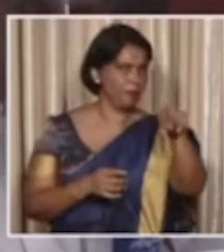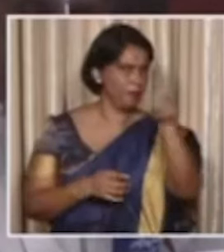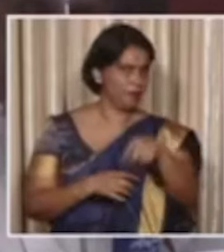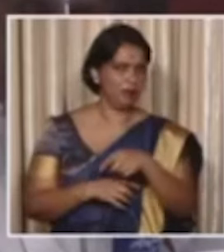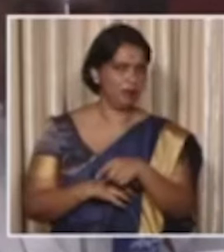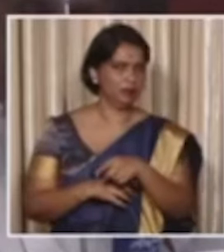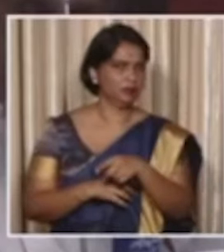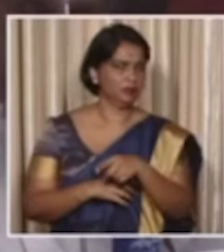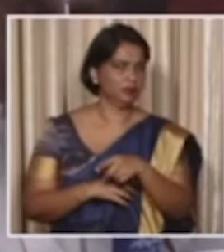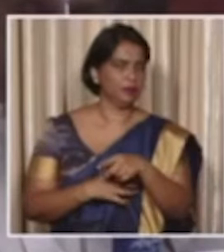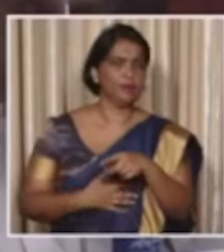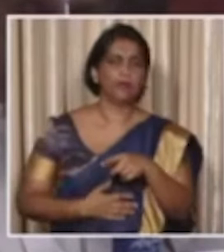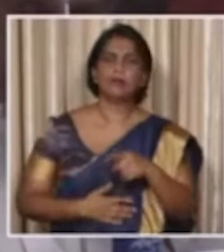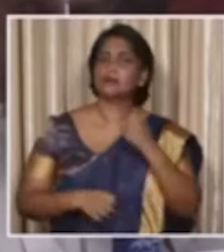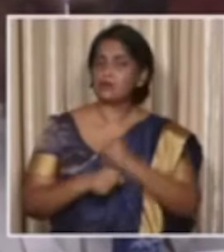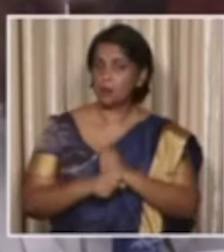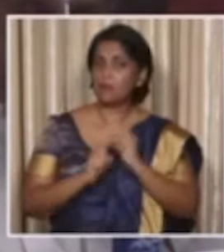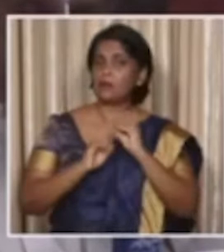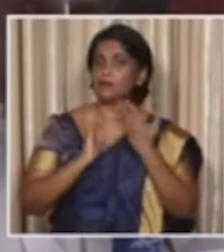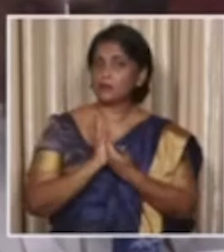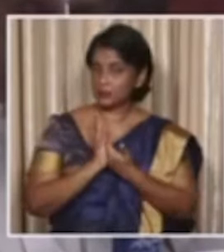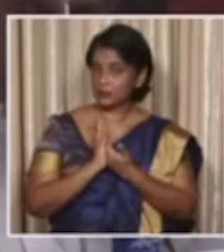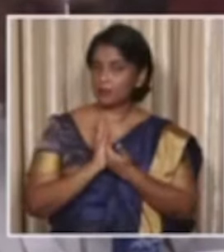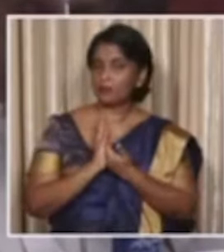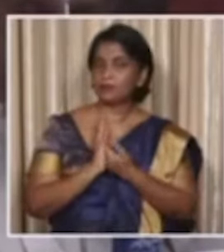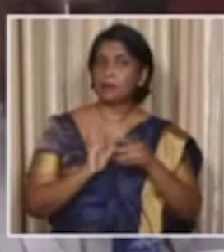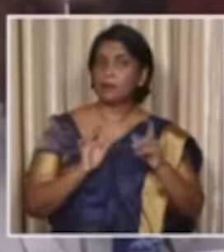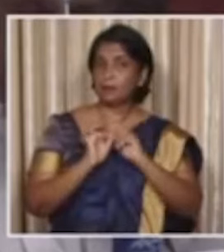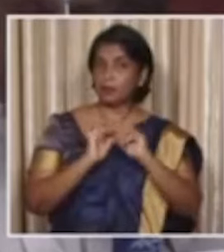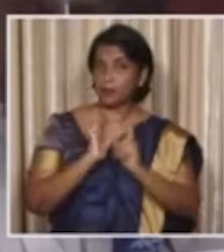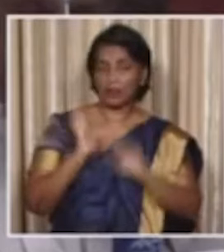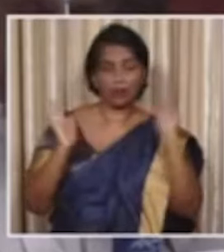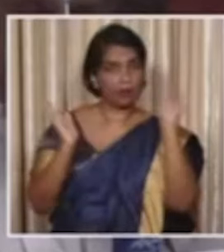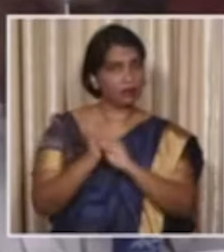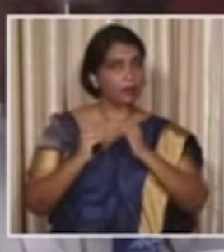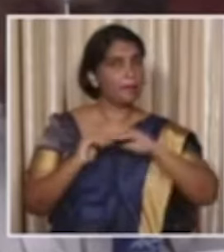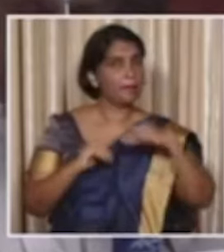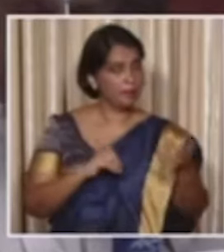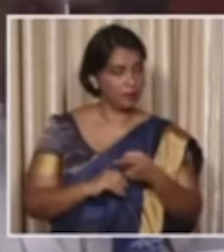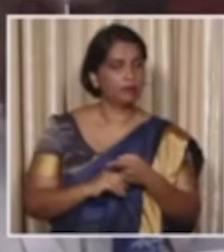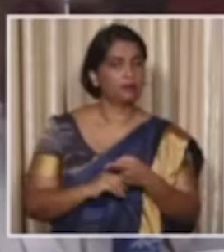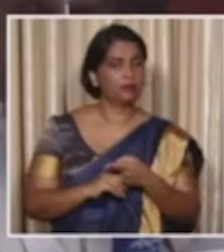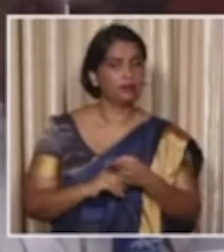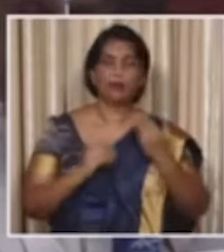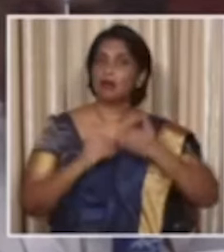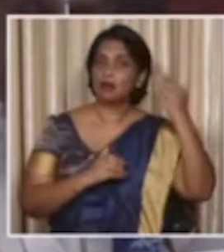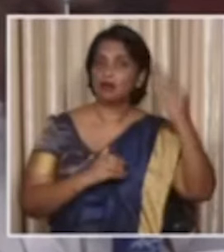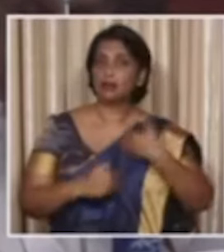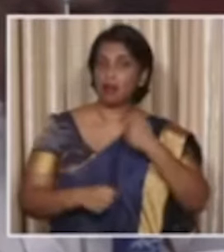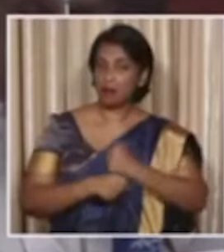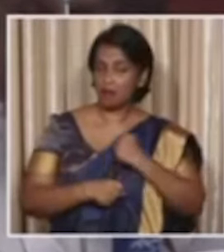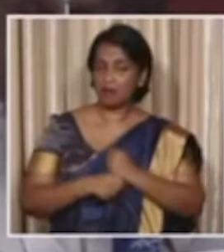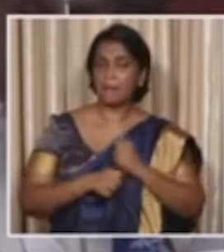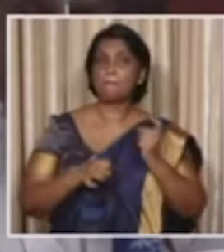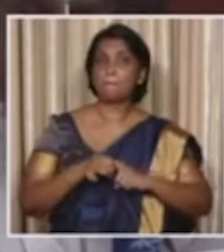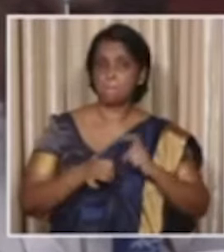මොකද ආණ්ඩුවේ ප්‍රතිපත්තිය මේ පරතර ඇතුළත් කරුවයින් පස්සේ අනාගත අපේ රජයකට